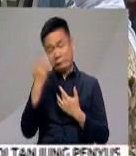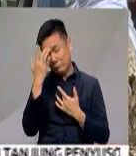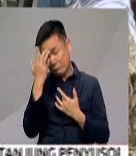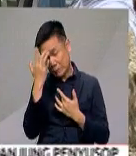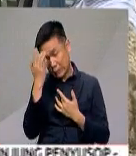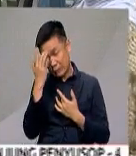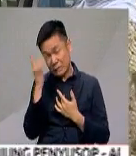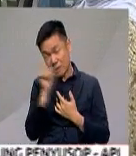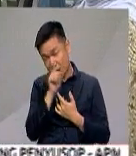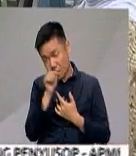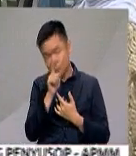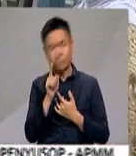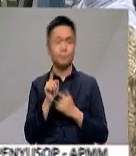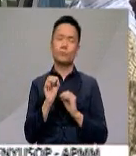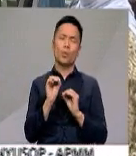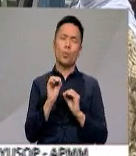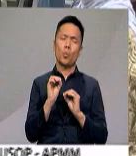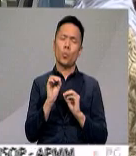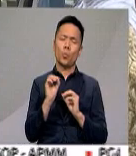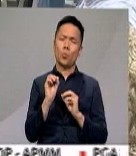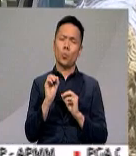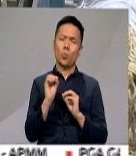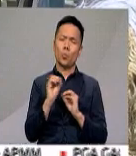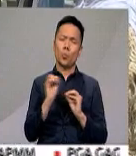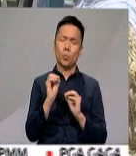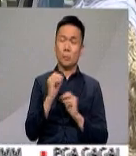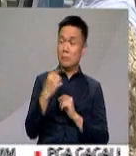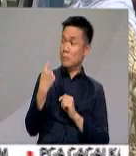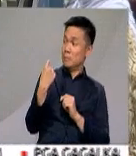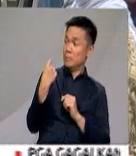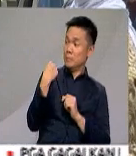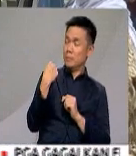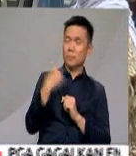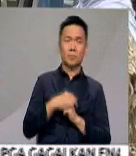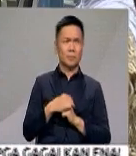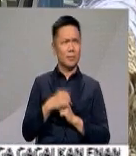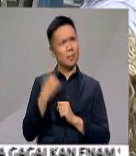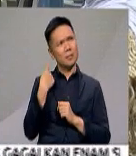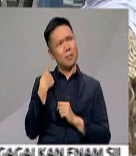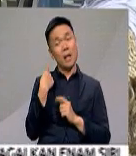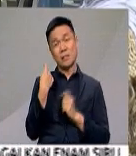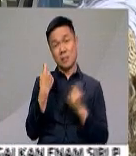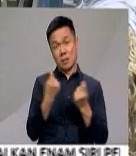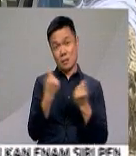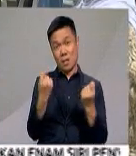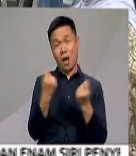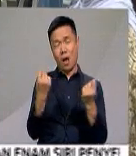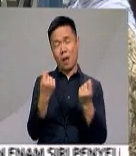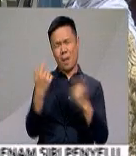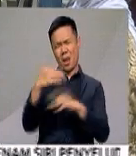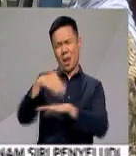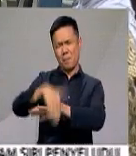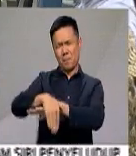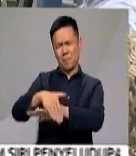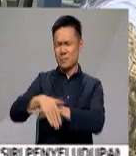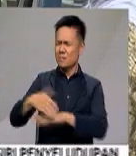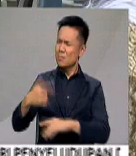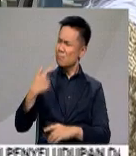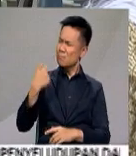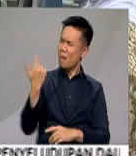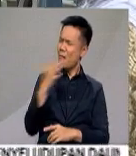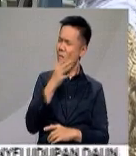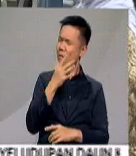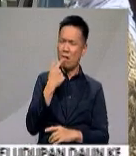ni. Tapi cuma hari hari Selasa yang lepas malam beliau mengadu